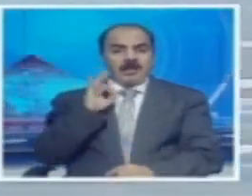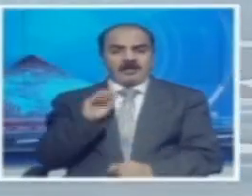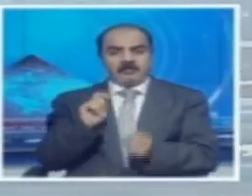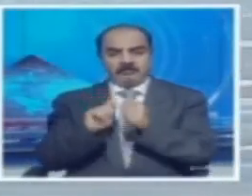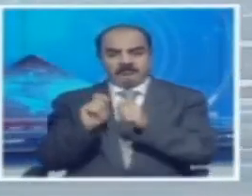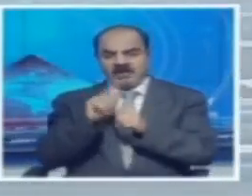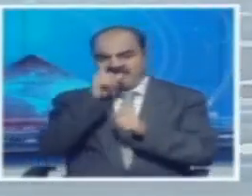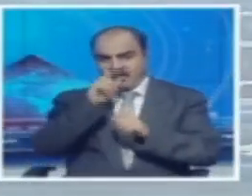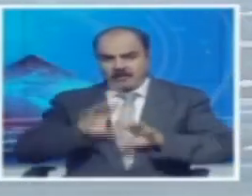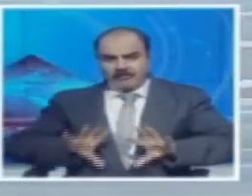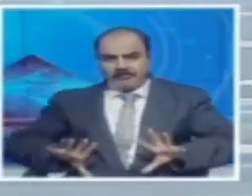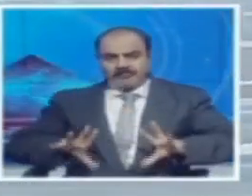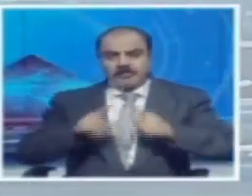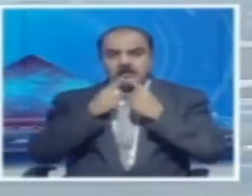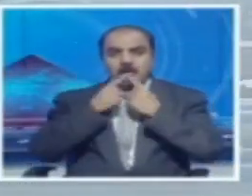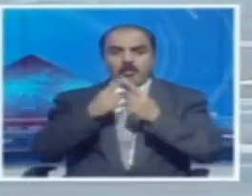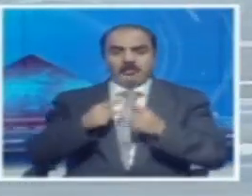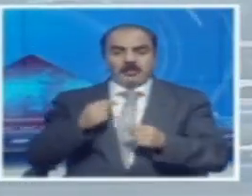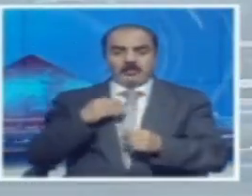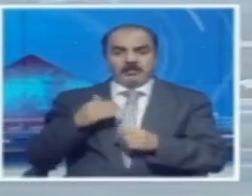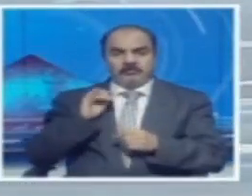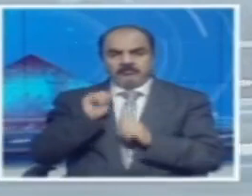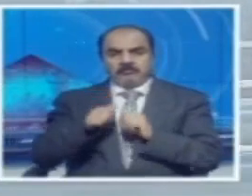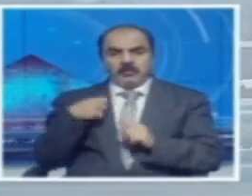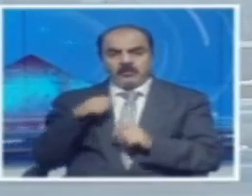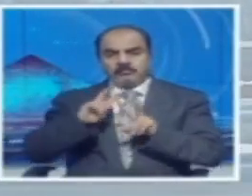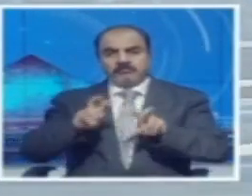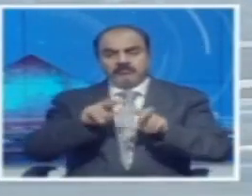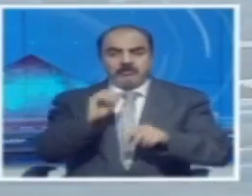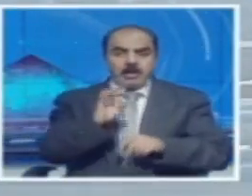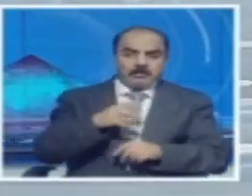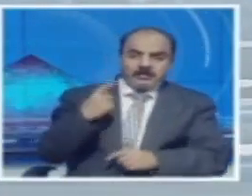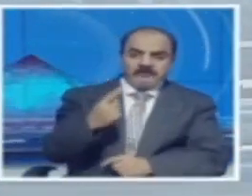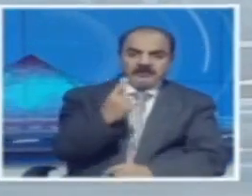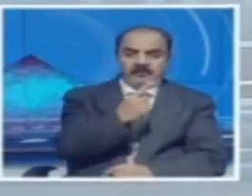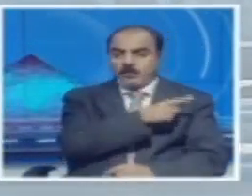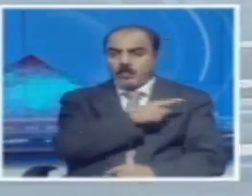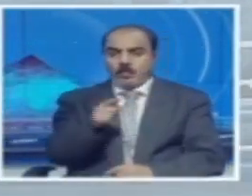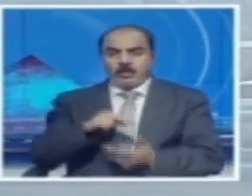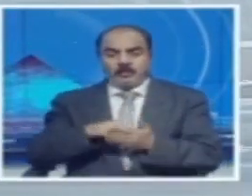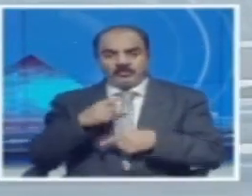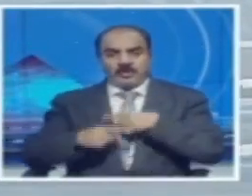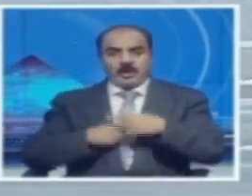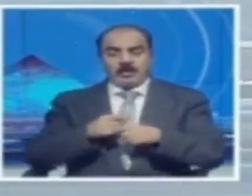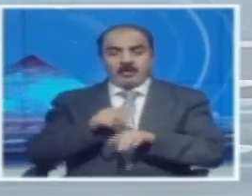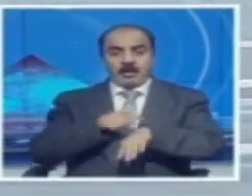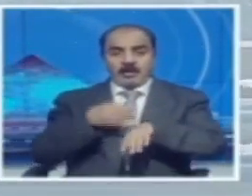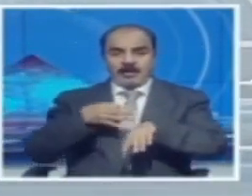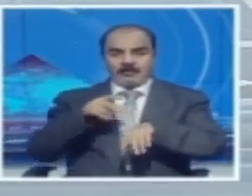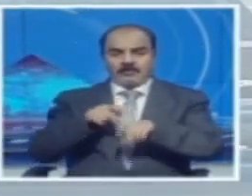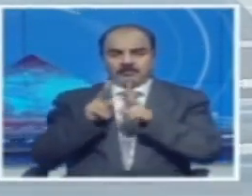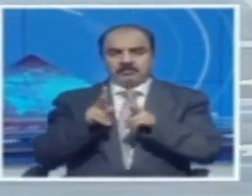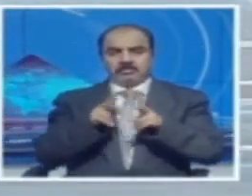حياة كريمة لتطوير الريف المصري، مع المتابعة الميدانية للموقف التنفيذي بشكل دوري والالتزام